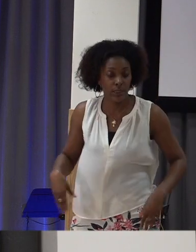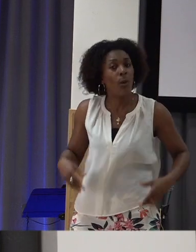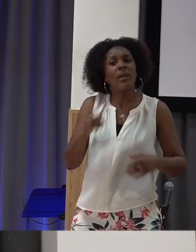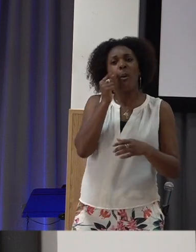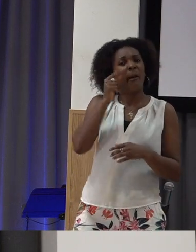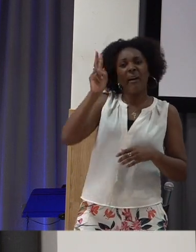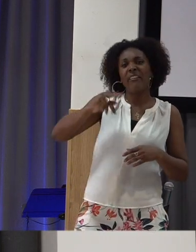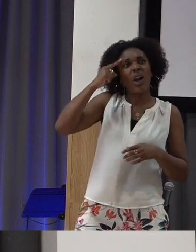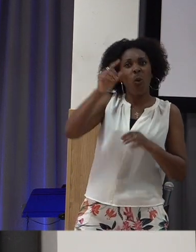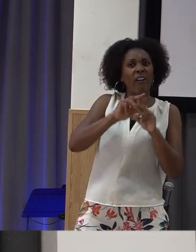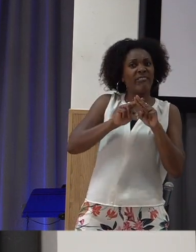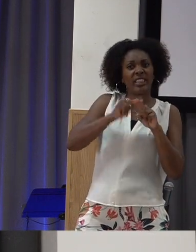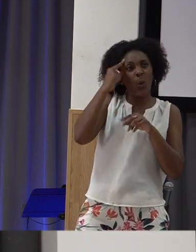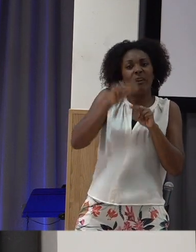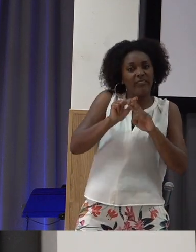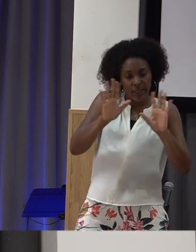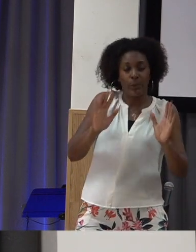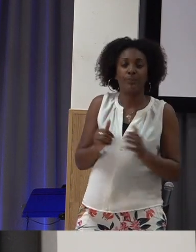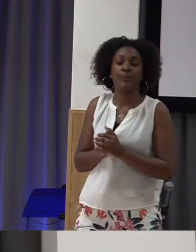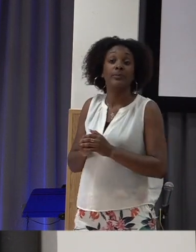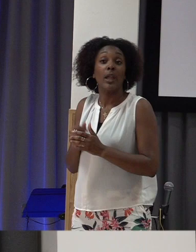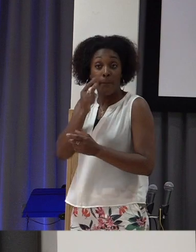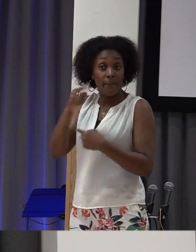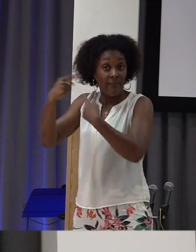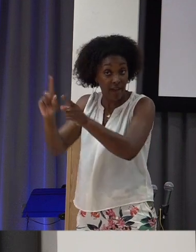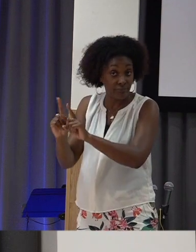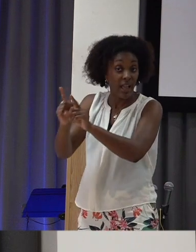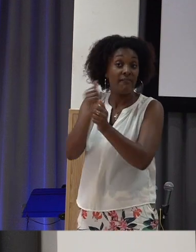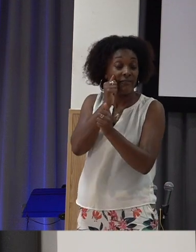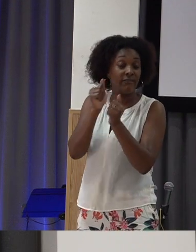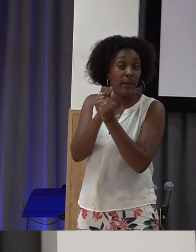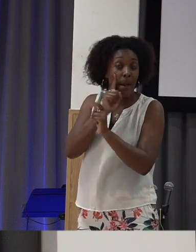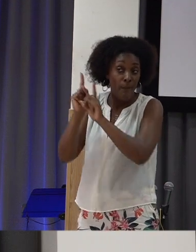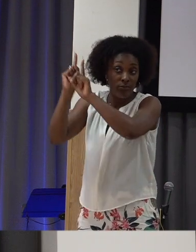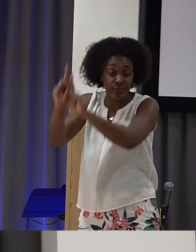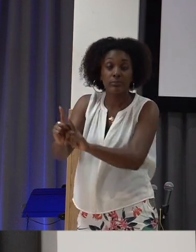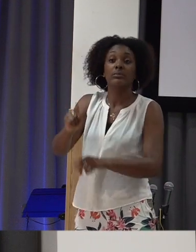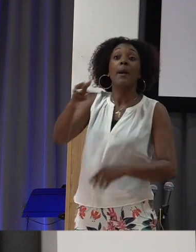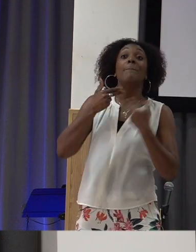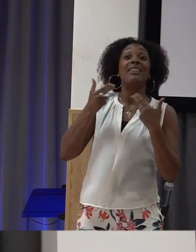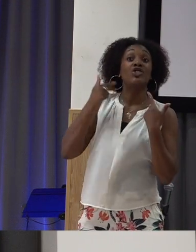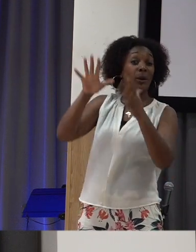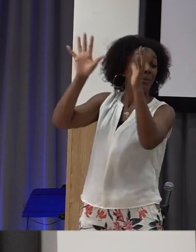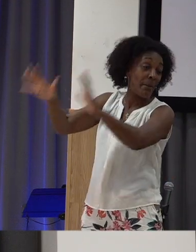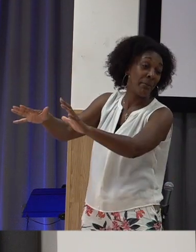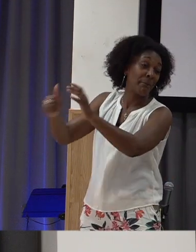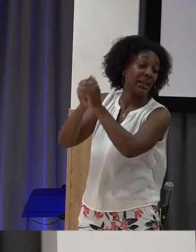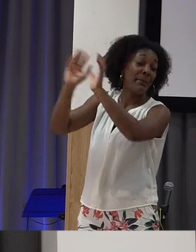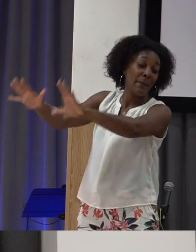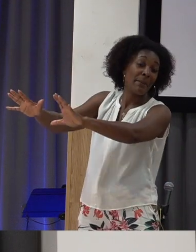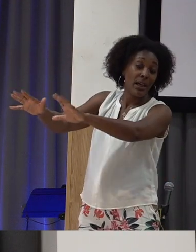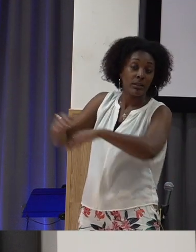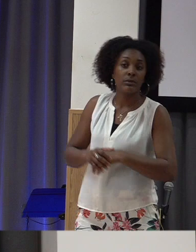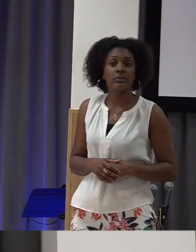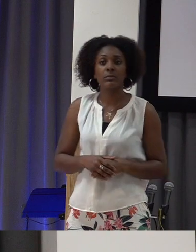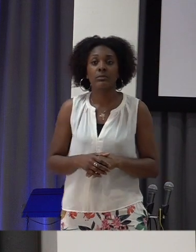rien. Et mon vieux collègue a prié pour lui. Et on peut dire que dans les 6 mois qui ont suivi, non, mon père